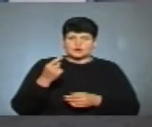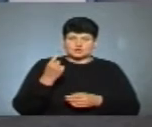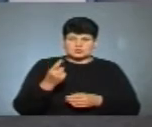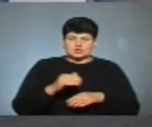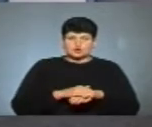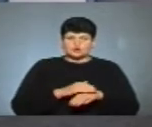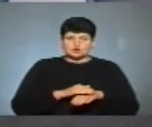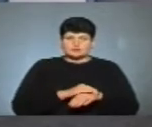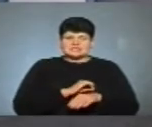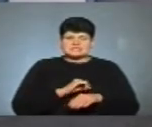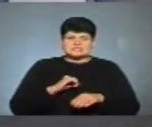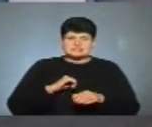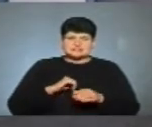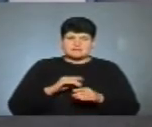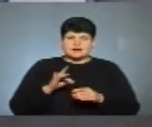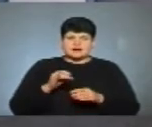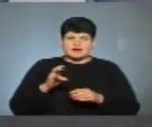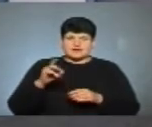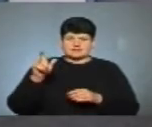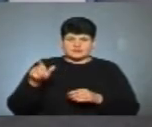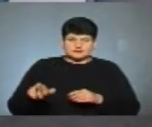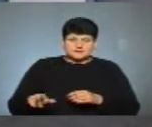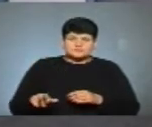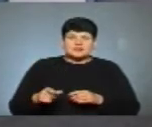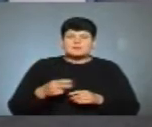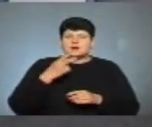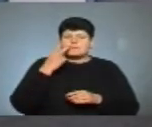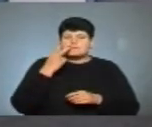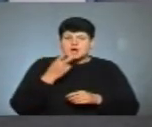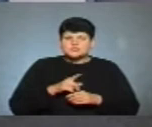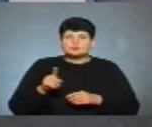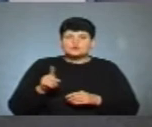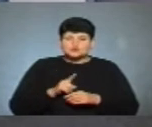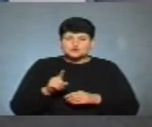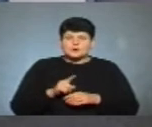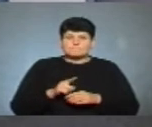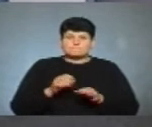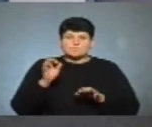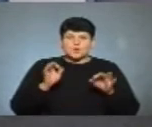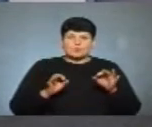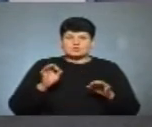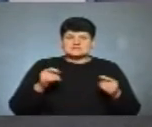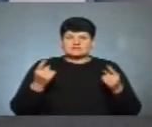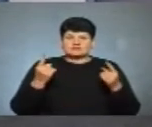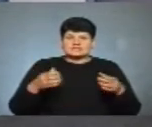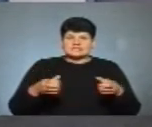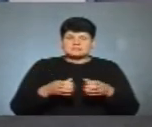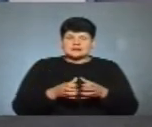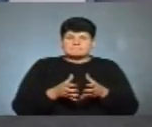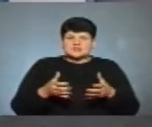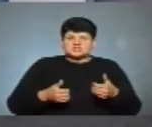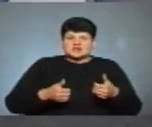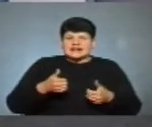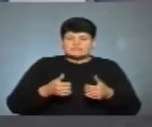«Доброго самарянина». Тобто бачимо, що пропорційно великі такі партії, які є більш рейтингові,